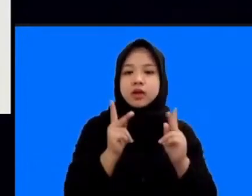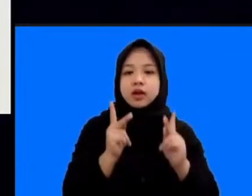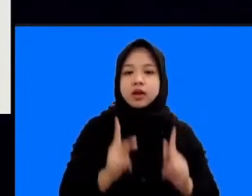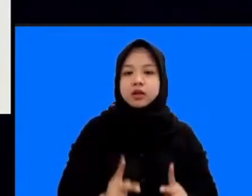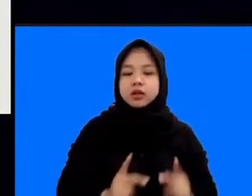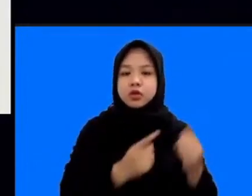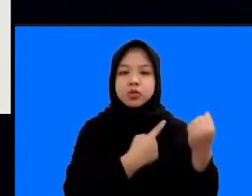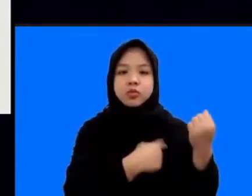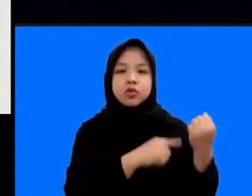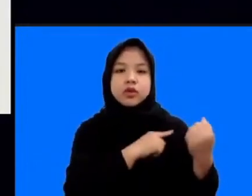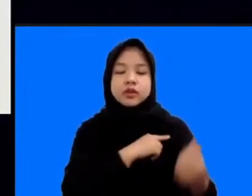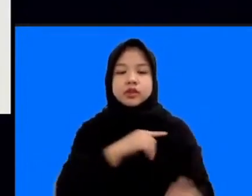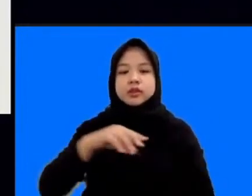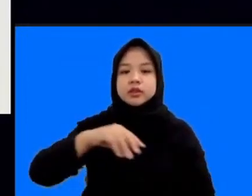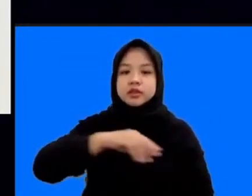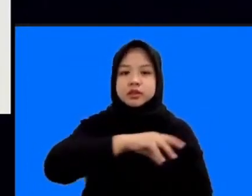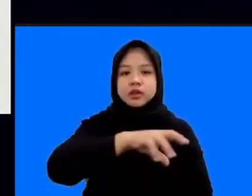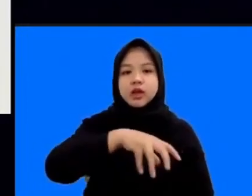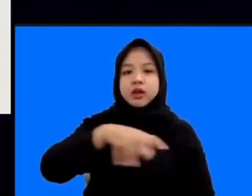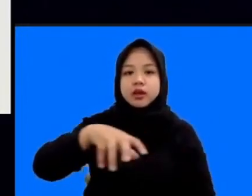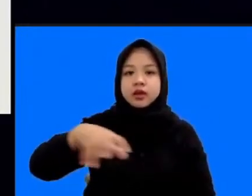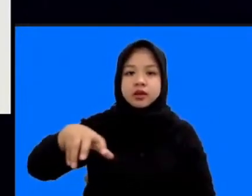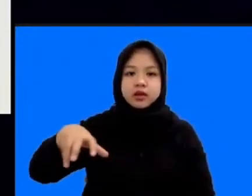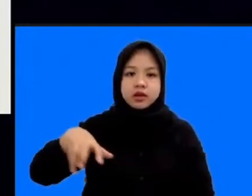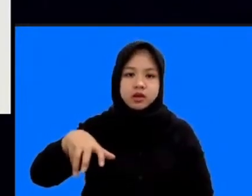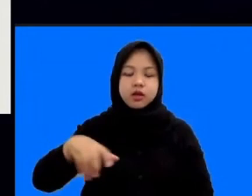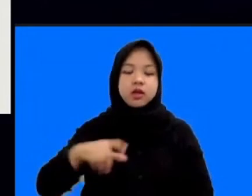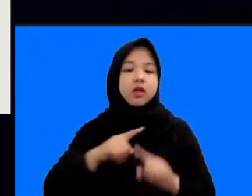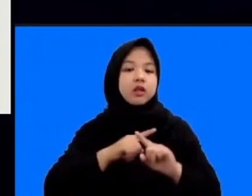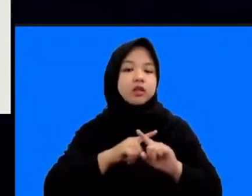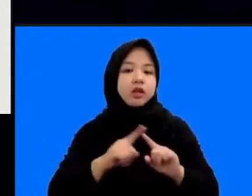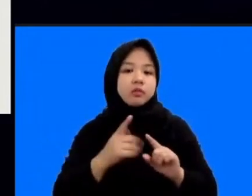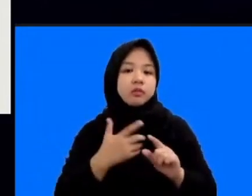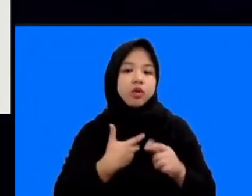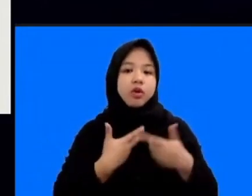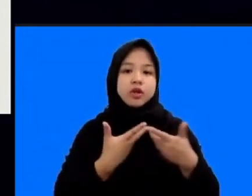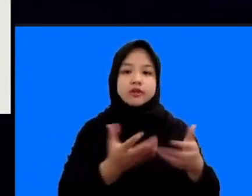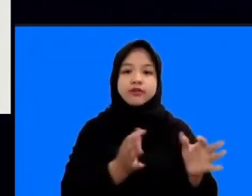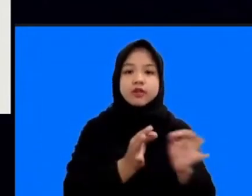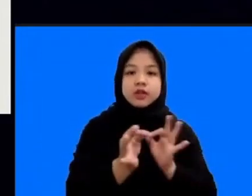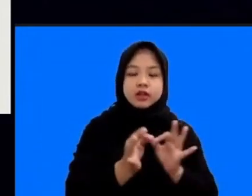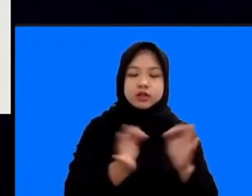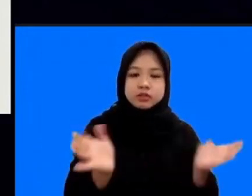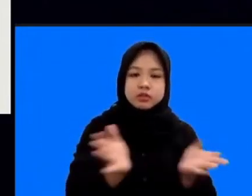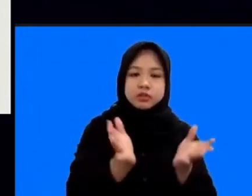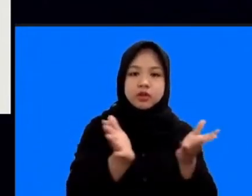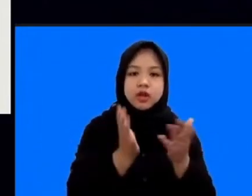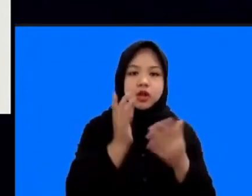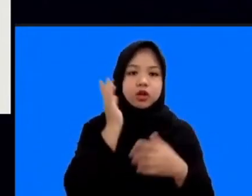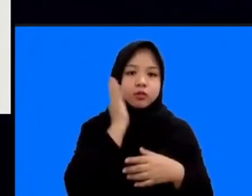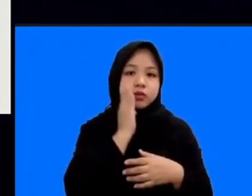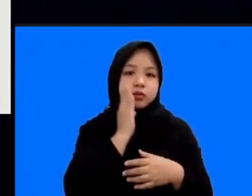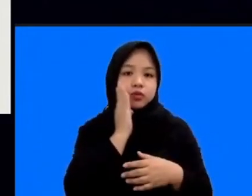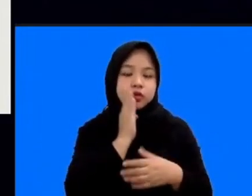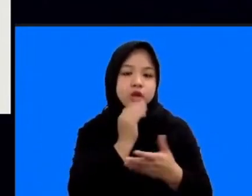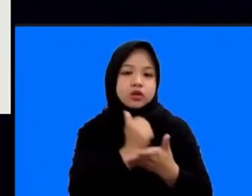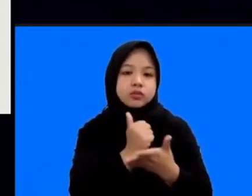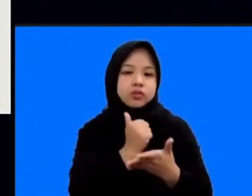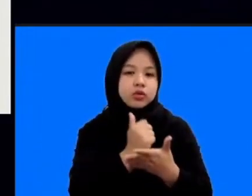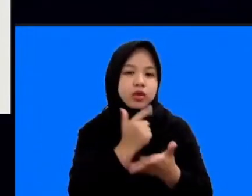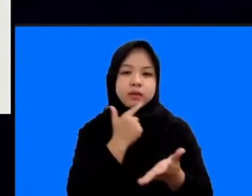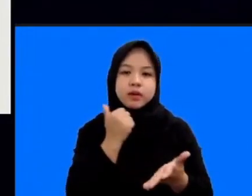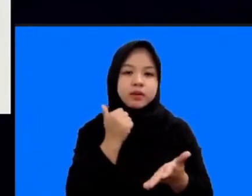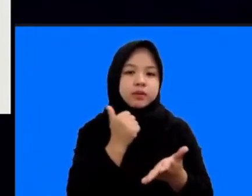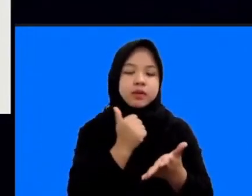daripada daerah itu masing-masing namun juga untuk memfasilitasi pemberdayaan pemuda ini sebenarnya yang paling penting juga